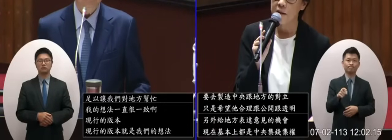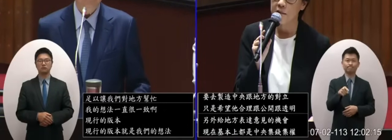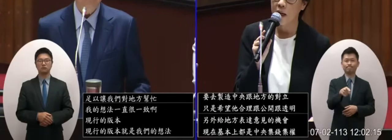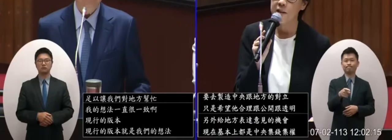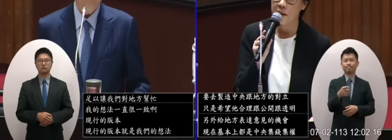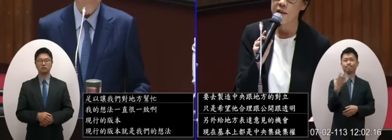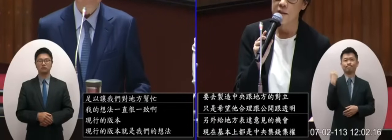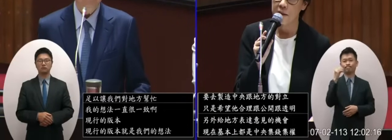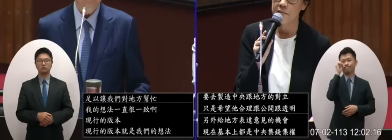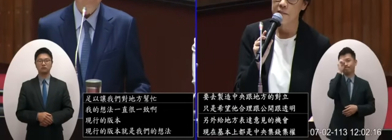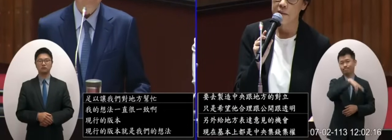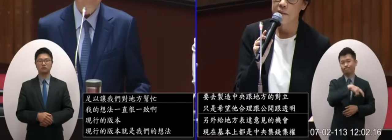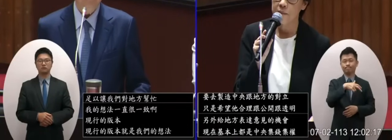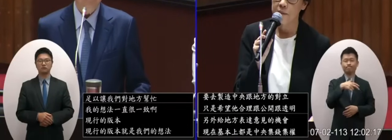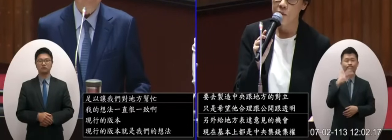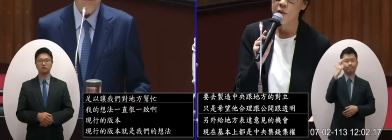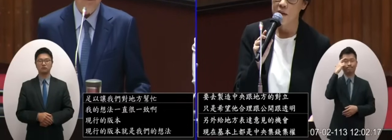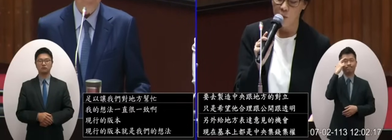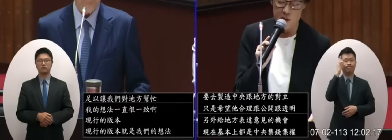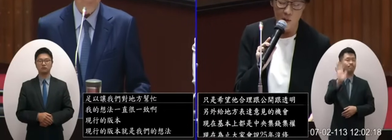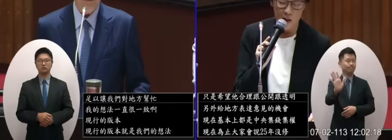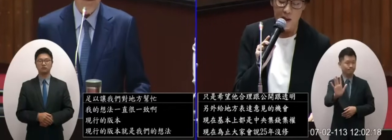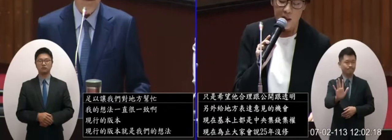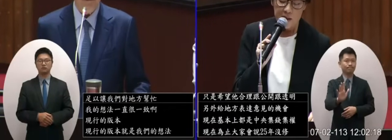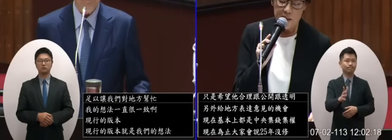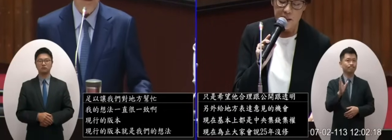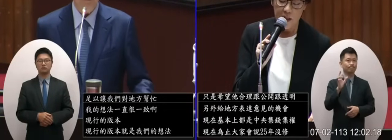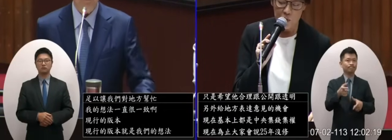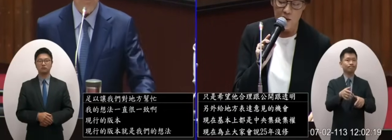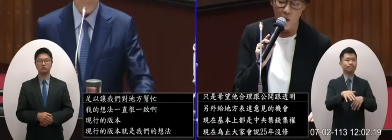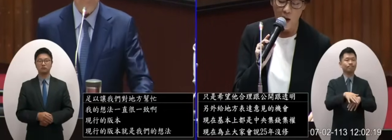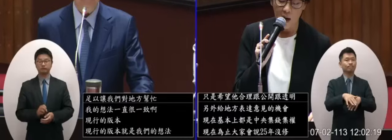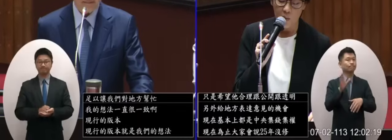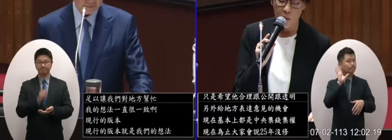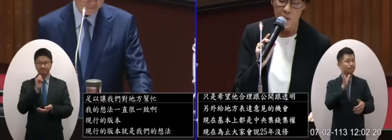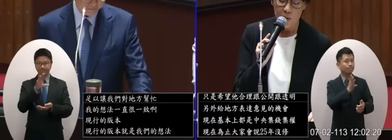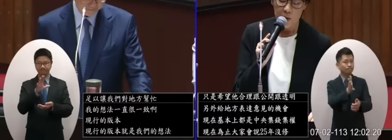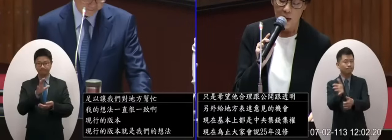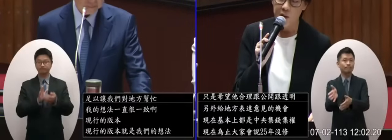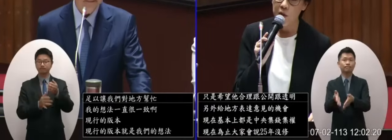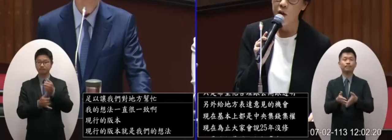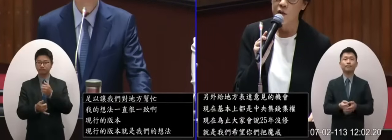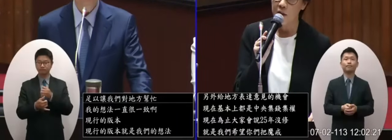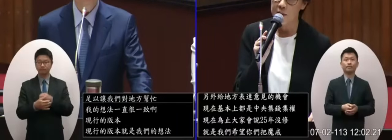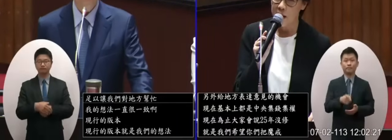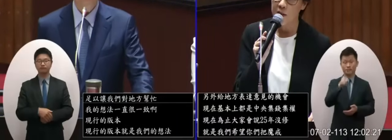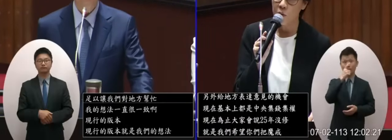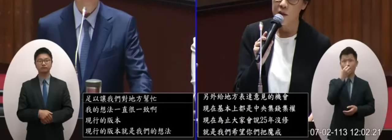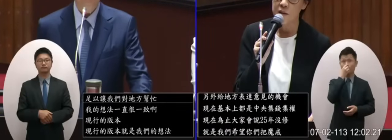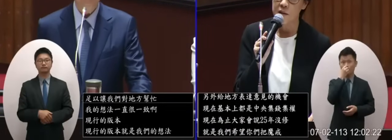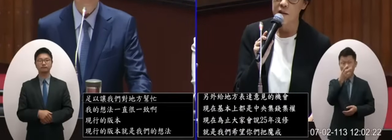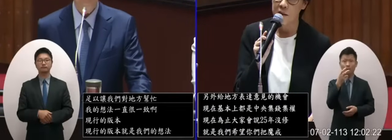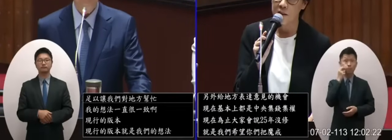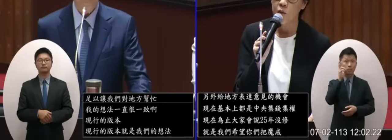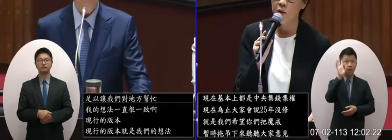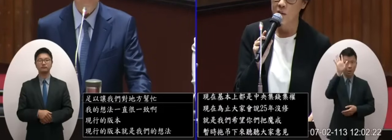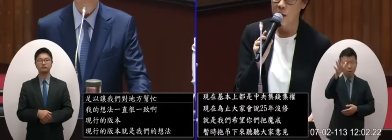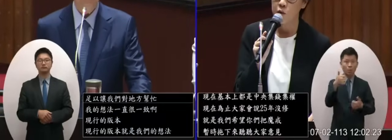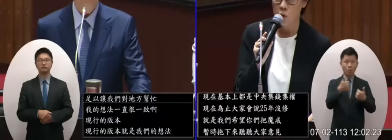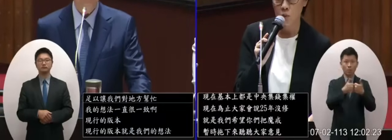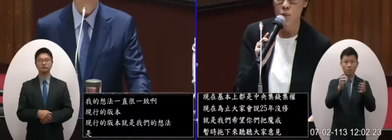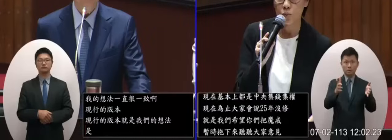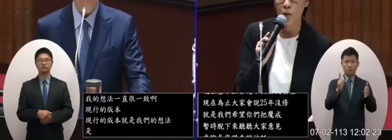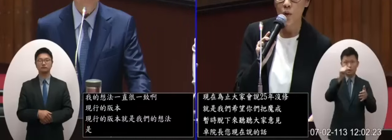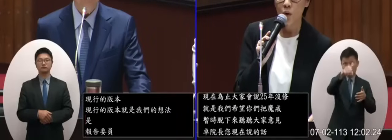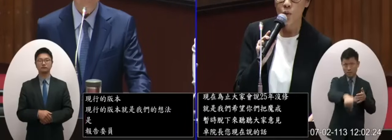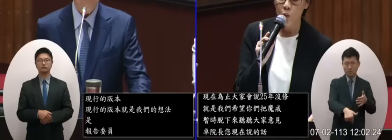来，听听大家的意见。但院长，我希望您现在说的话，两个月后的下一个会期可能会有很